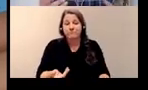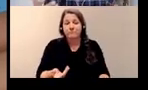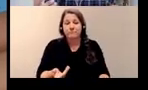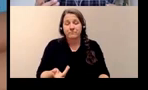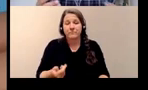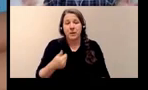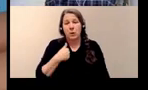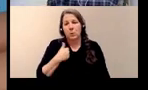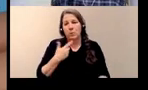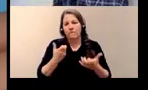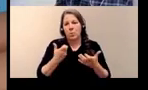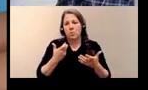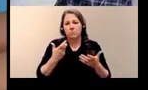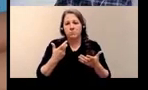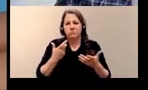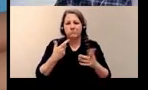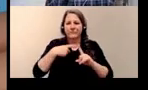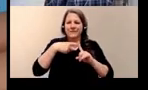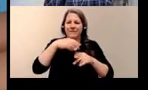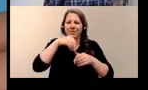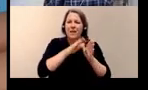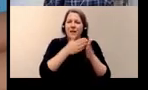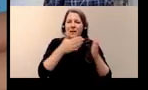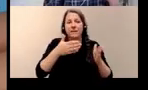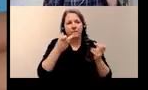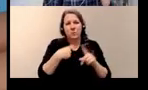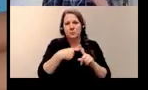voulu valorisé dans la publication.